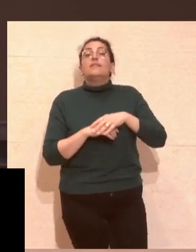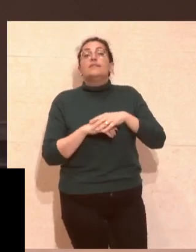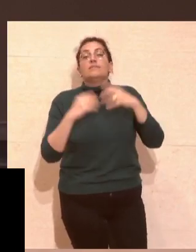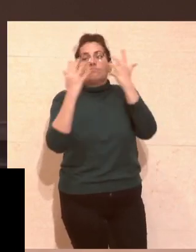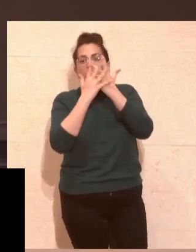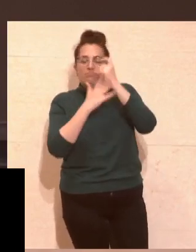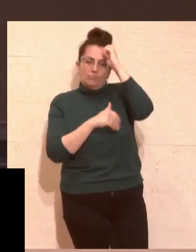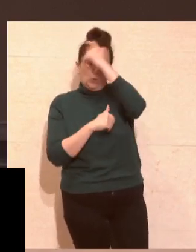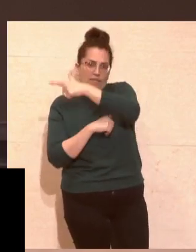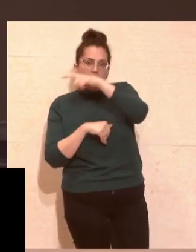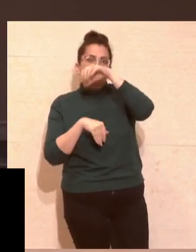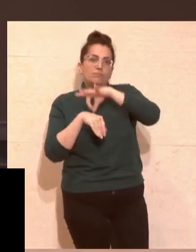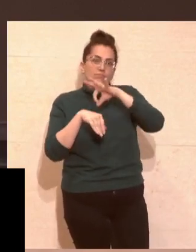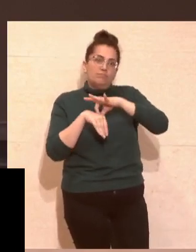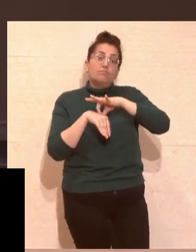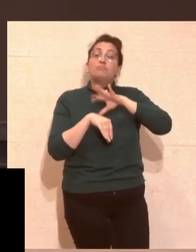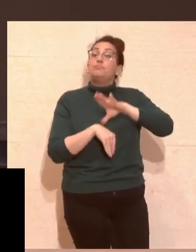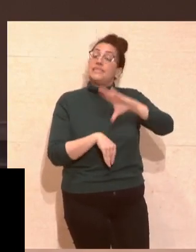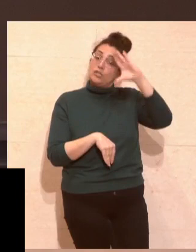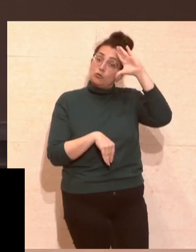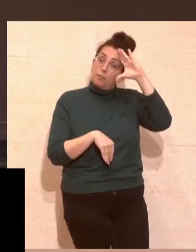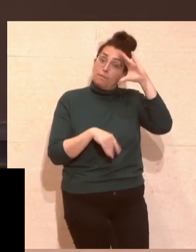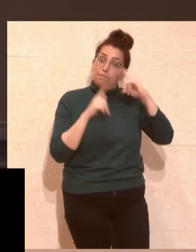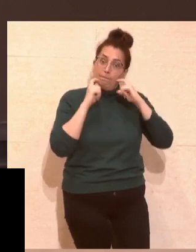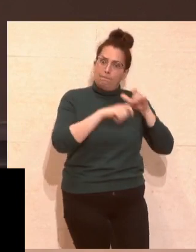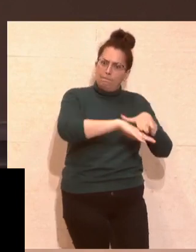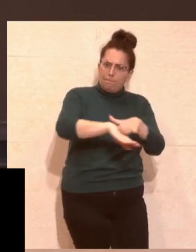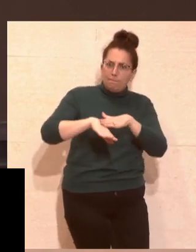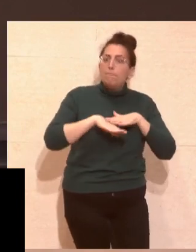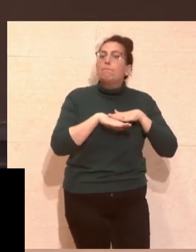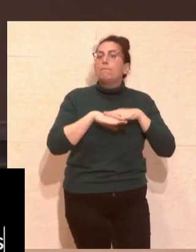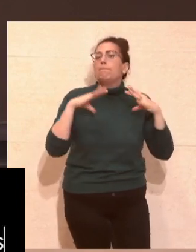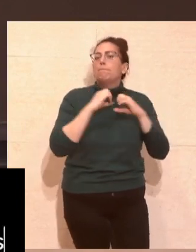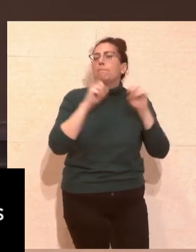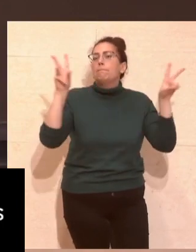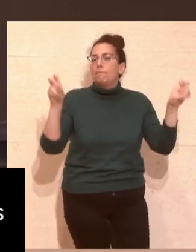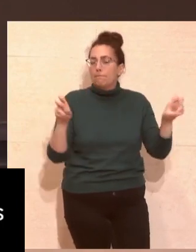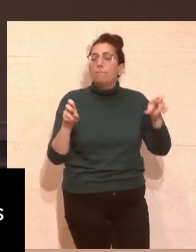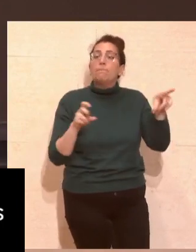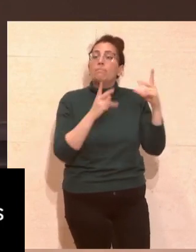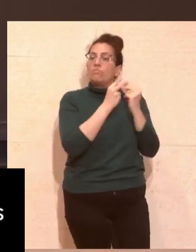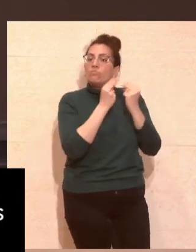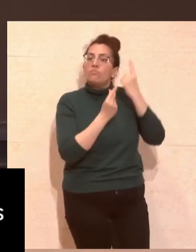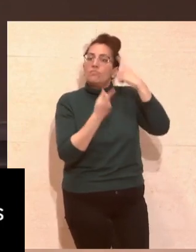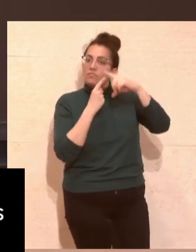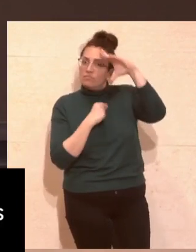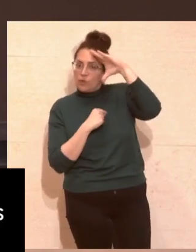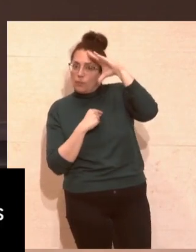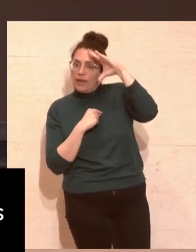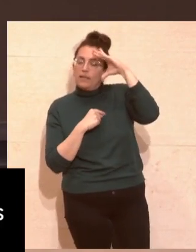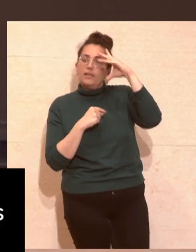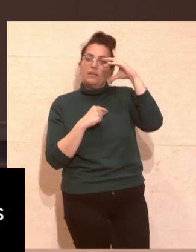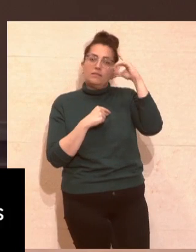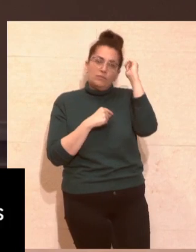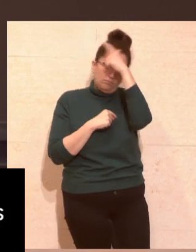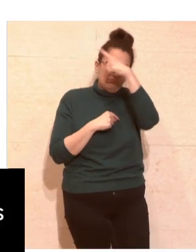et des pathologies du sommeil et de la vigilance, et qui va nous parler de sommeil et fonctionnement cognitif, apprentissage, émotion